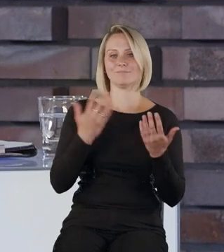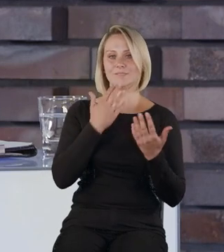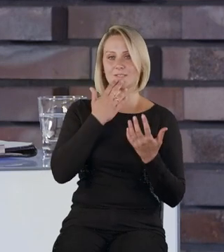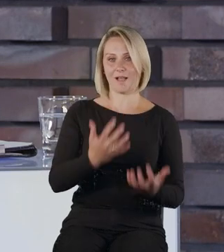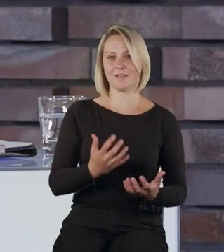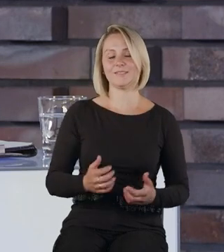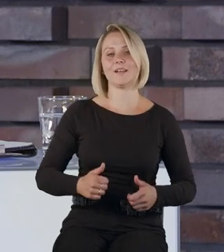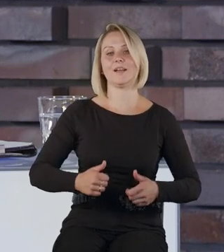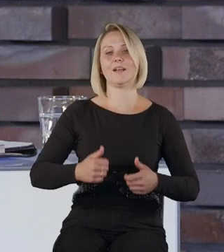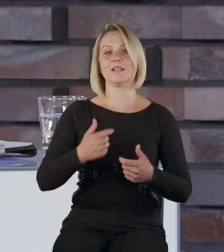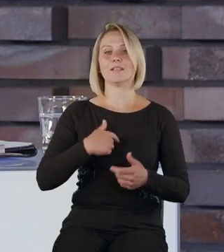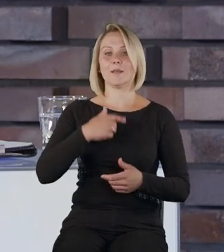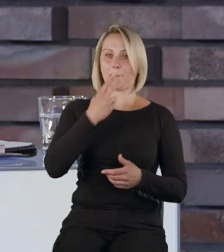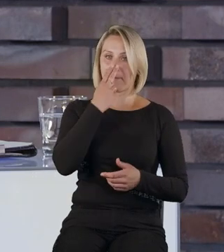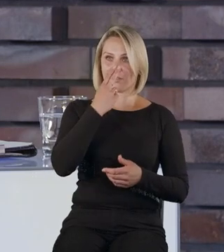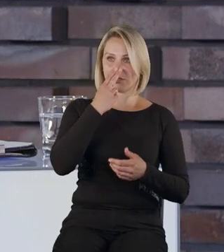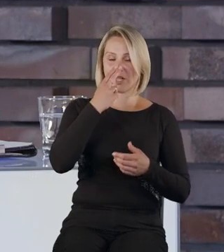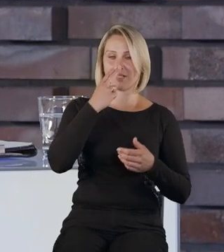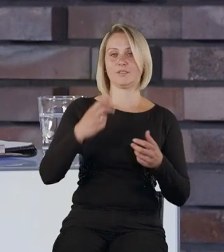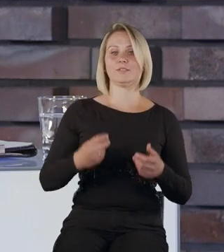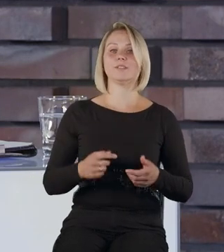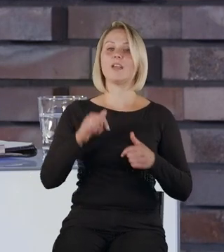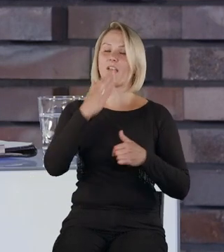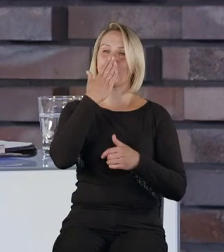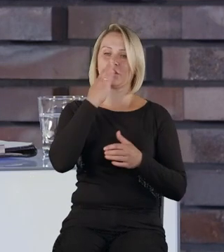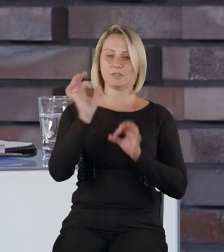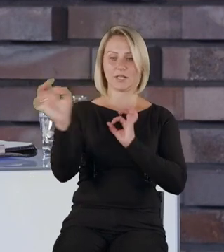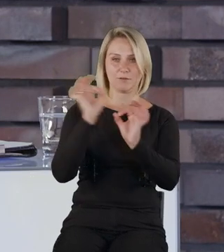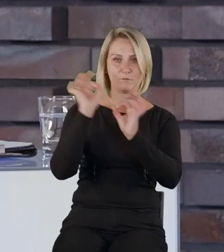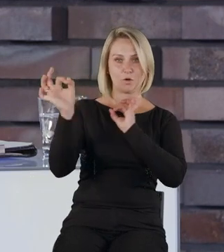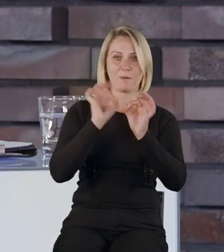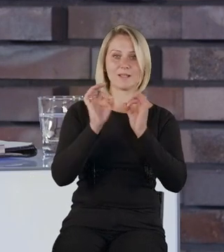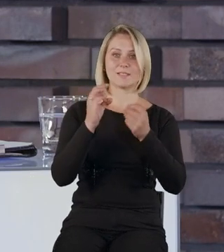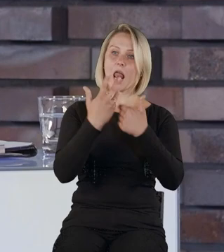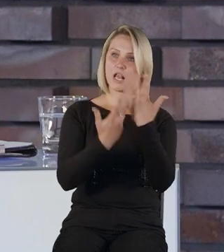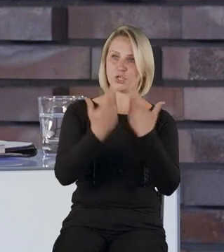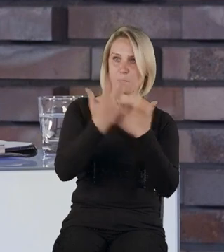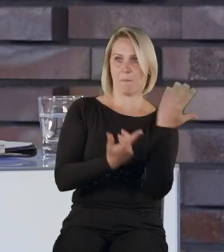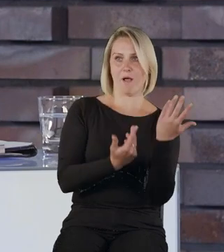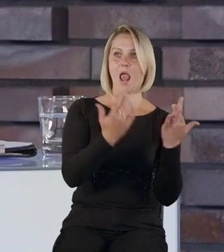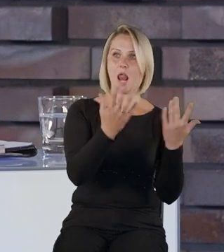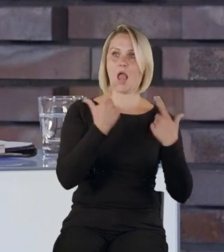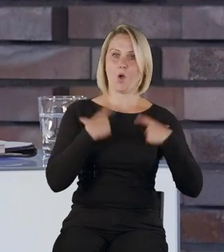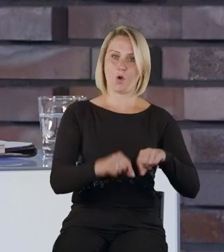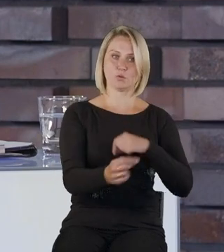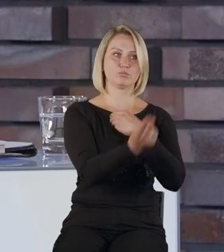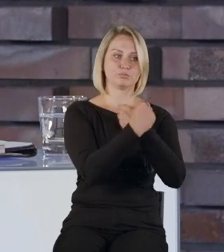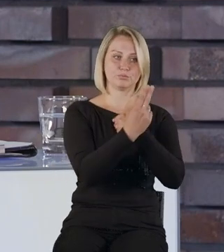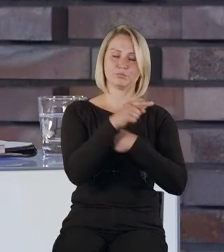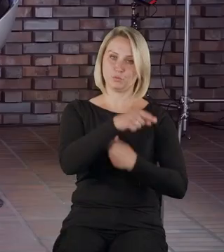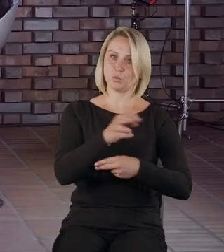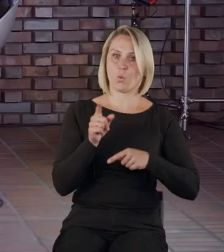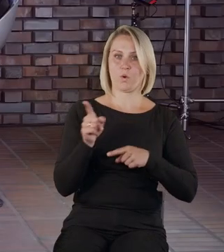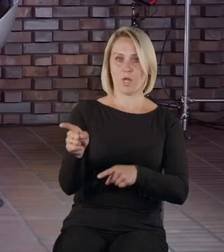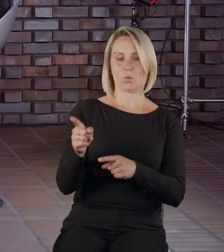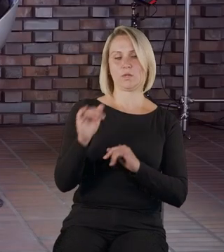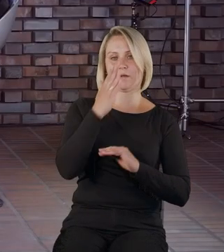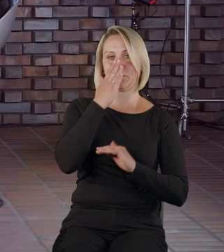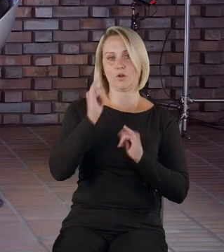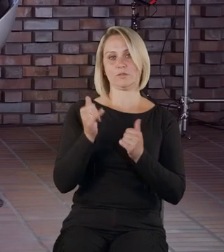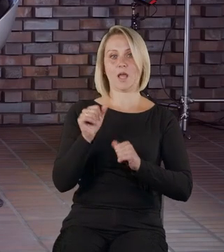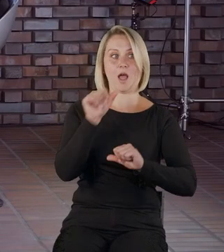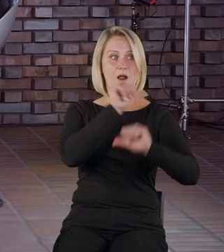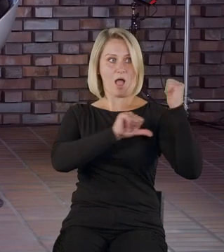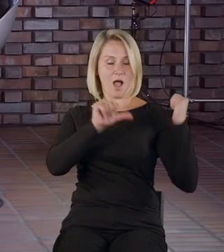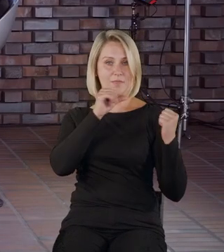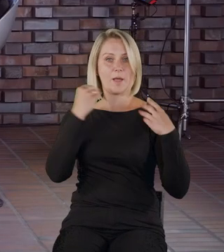tego, żeby zapoznawać się z informacjami dotyczącymi liczby kandydatów na dany kierunek w poprzednich